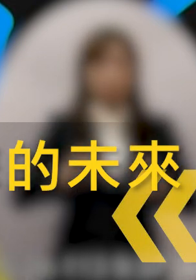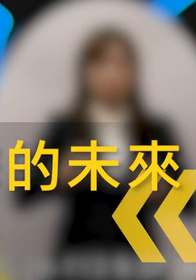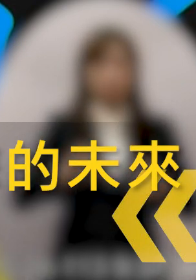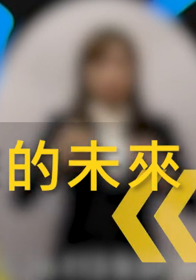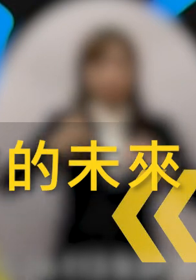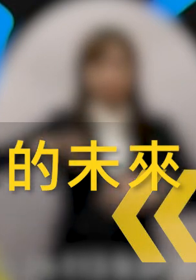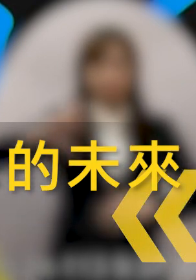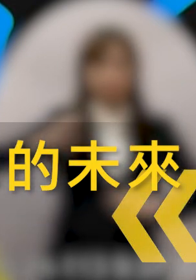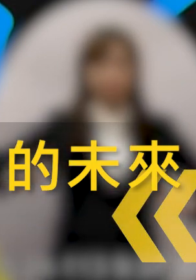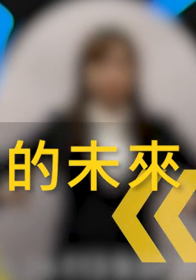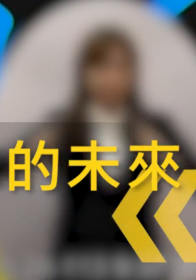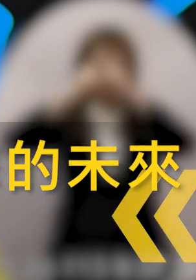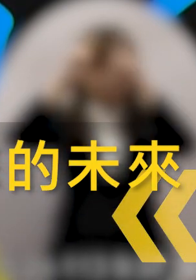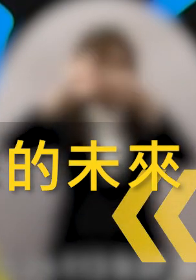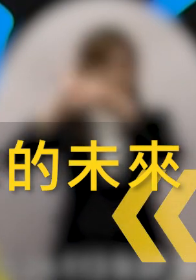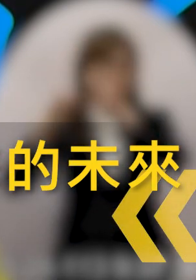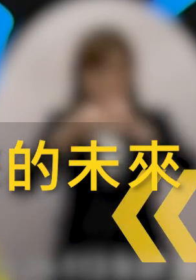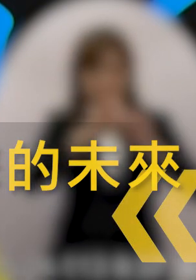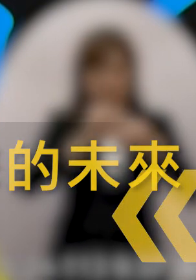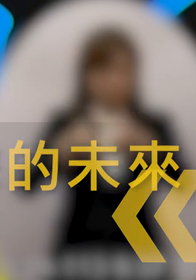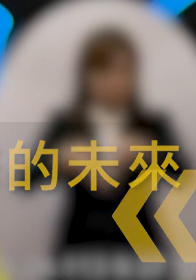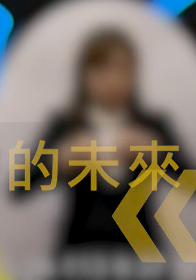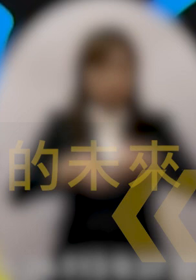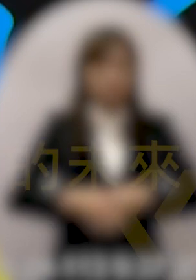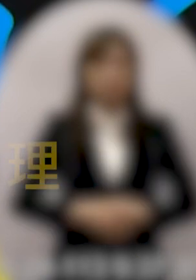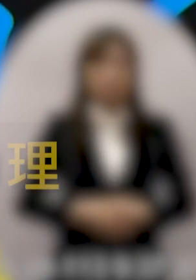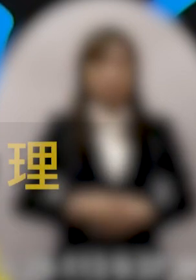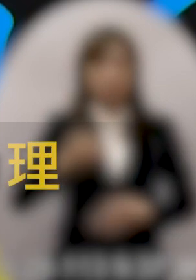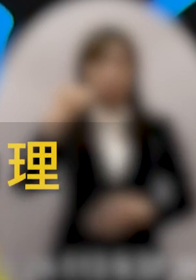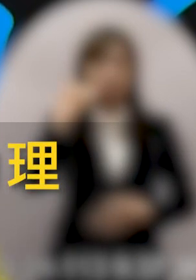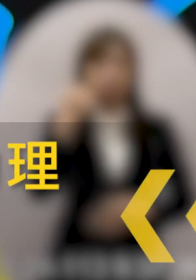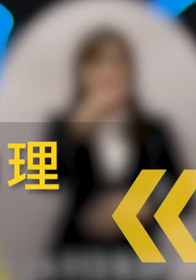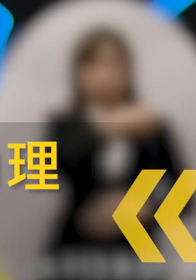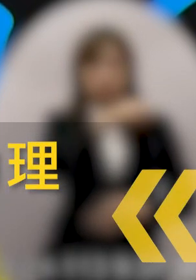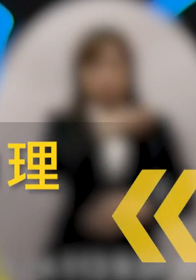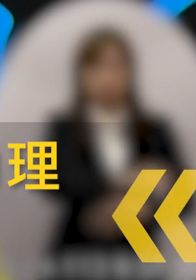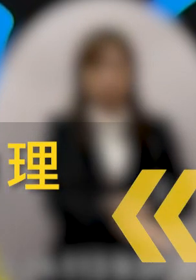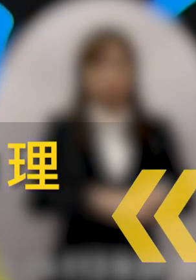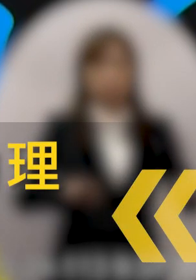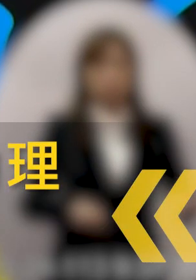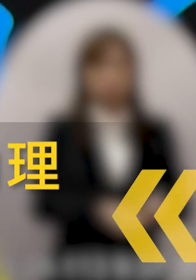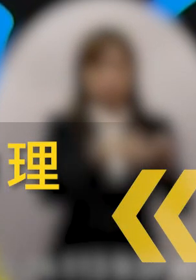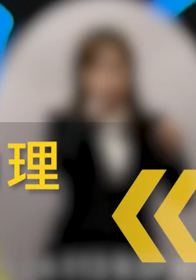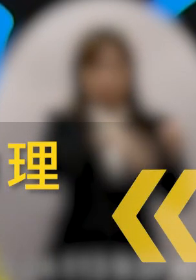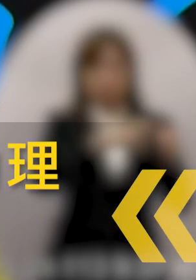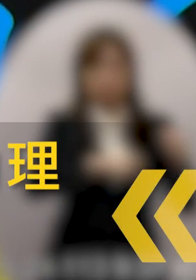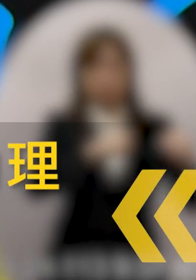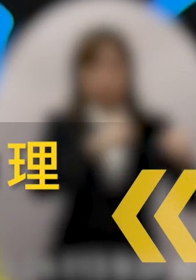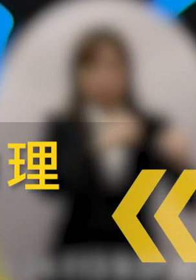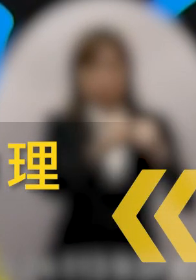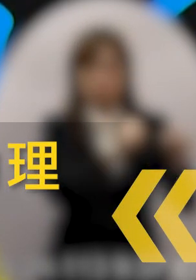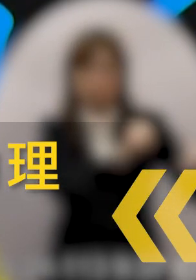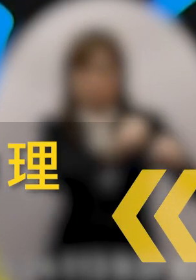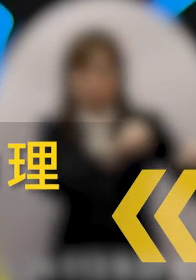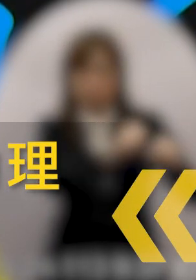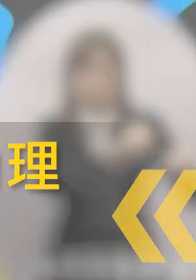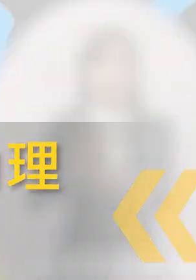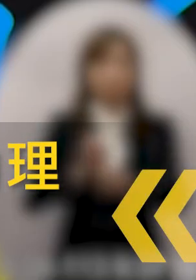从小如果参加了拳击产业，台湾现在的拳击简直就可以迈入世界顶尖